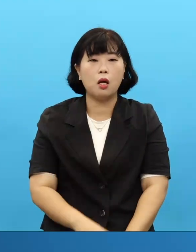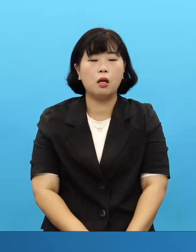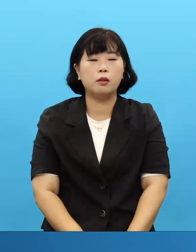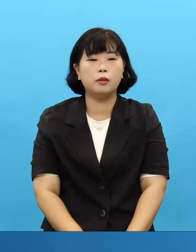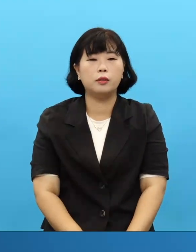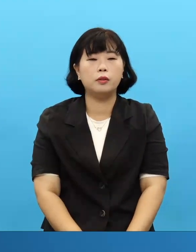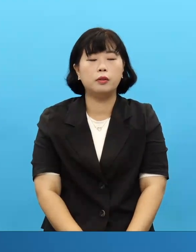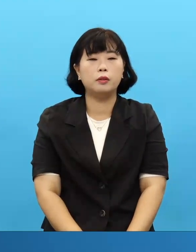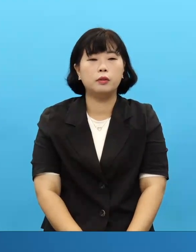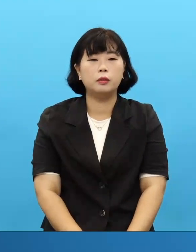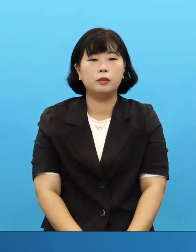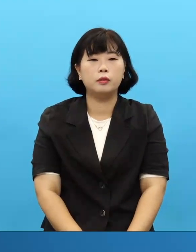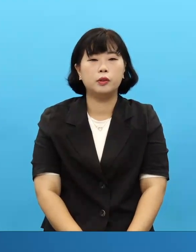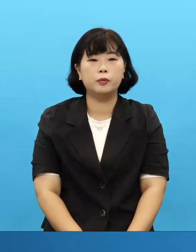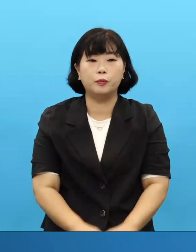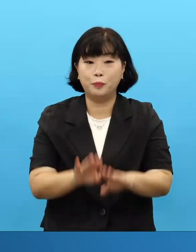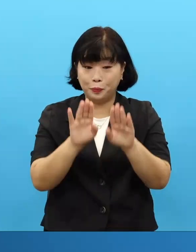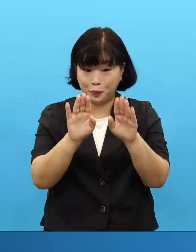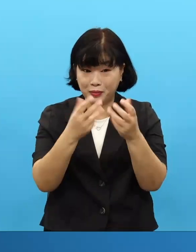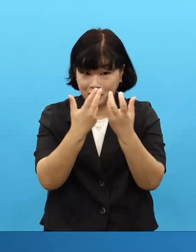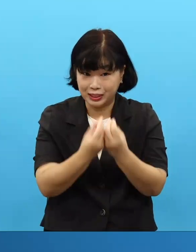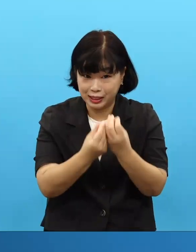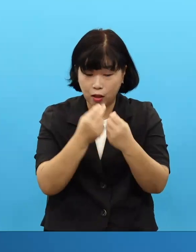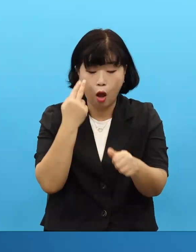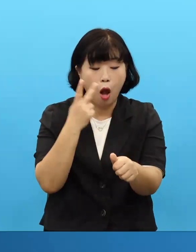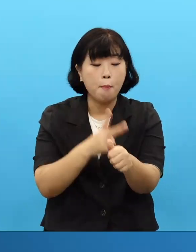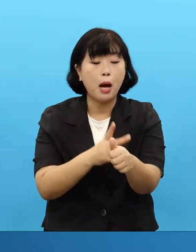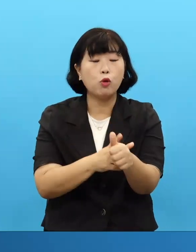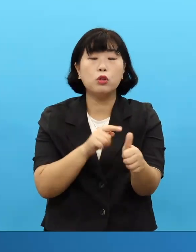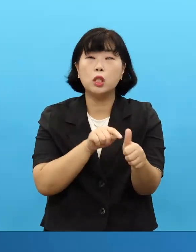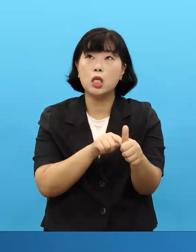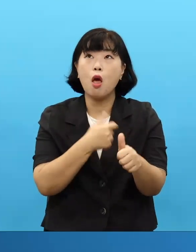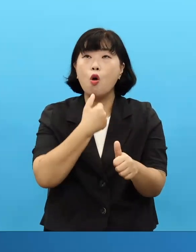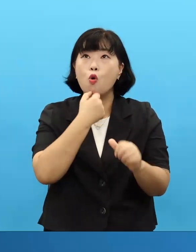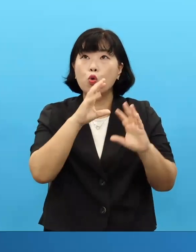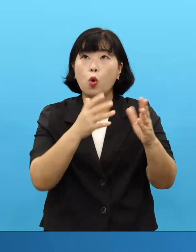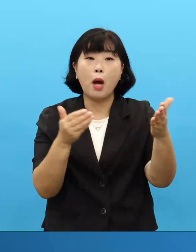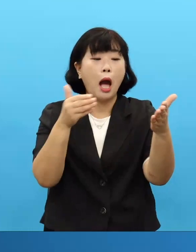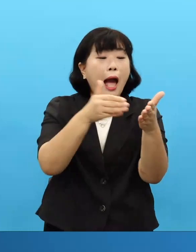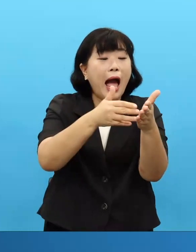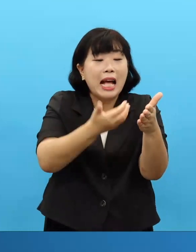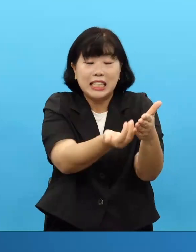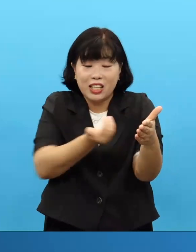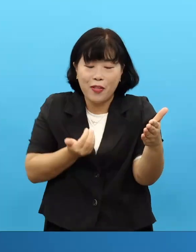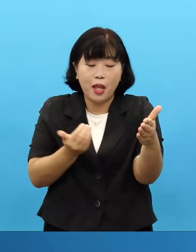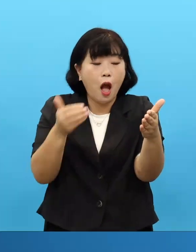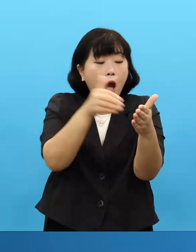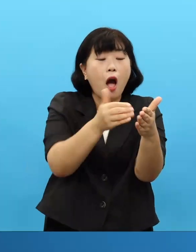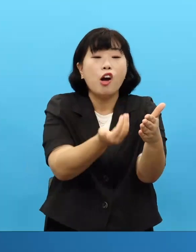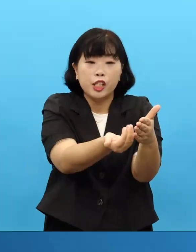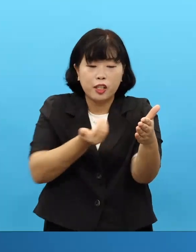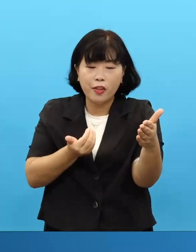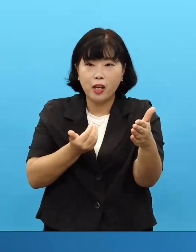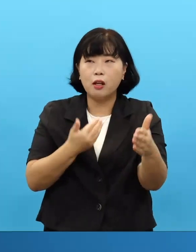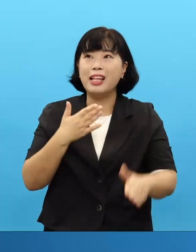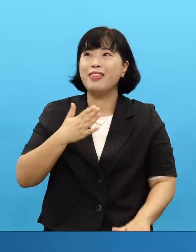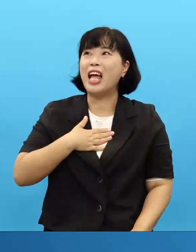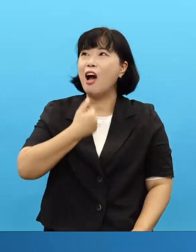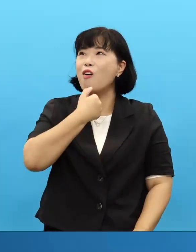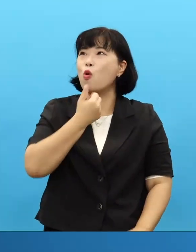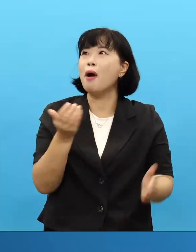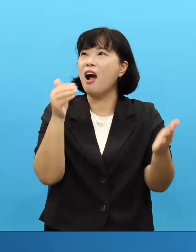바울이 미리 말한 겁니다. 로마도 보아야 하리라. And that's why Paul was able to make this confession in advance. 바울이 한 말이라니까요. That he must see Rome also. These are the words of Paul. 그냥 한 말이